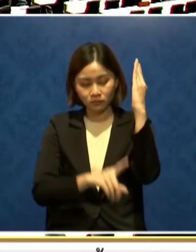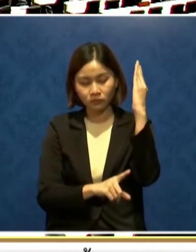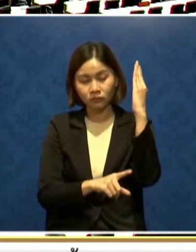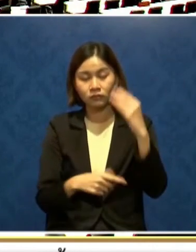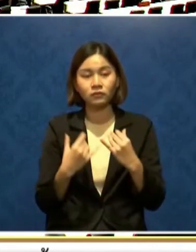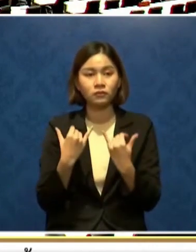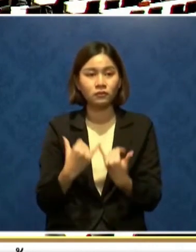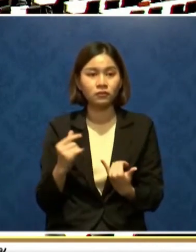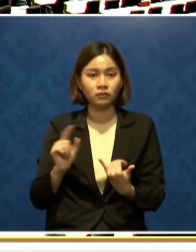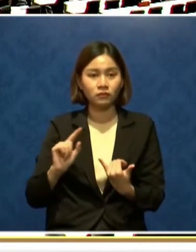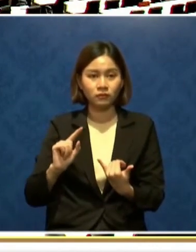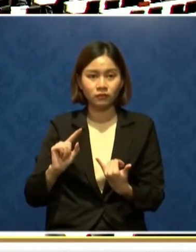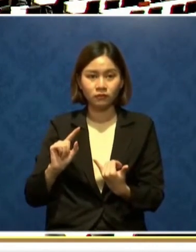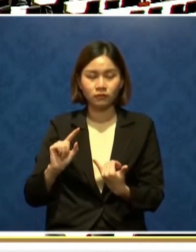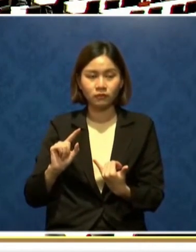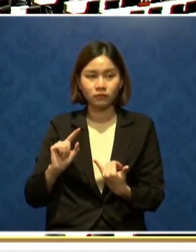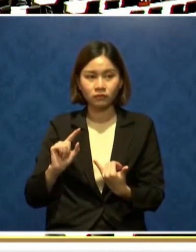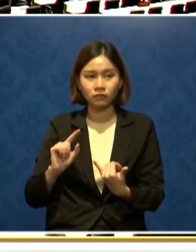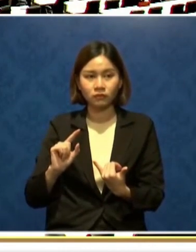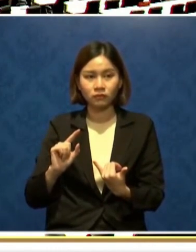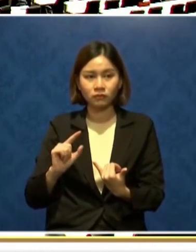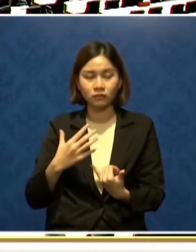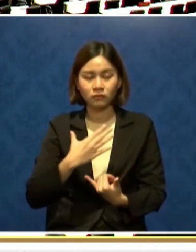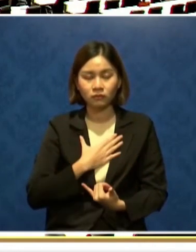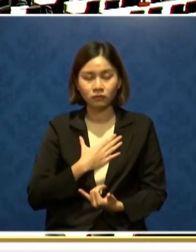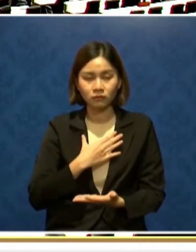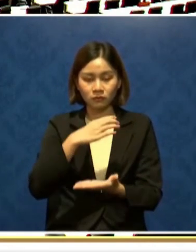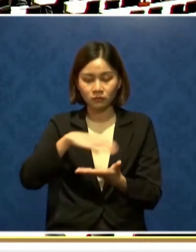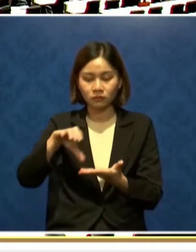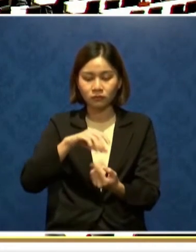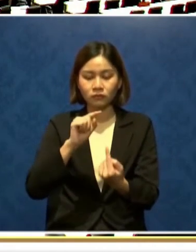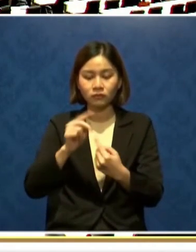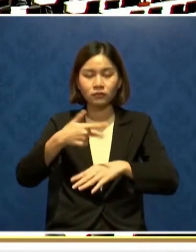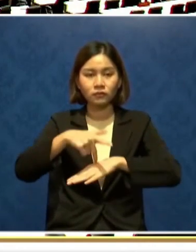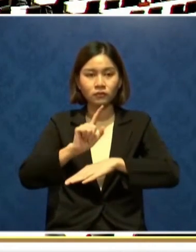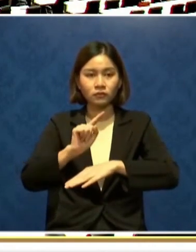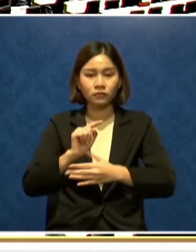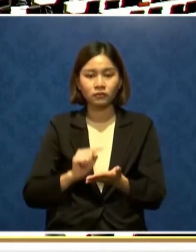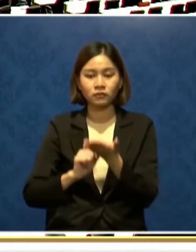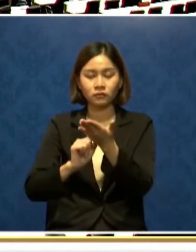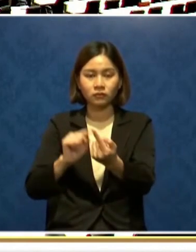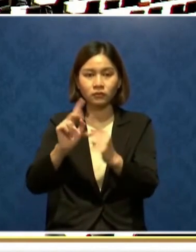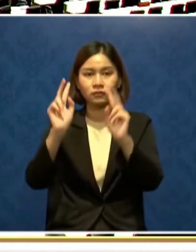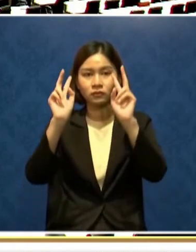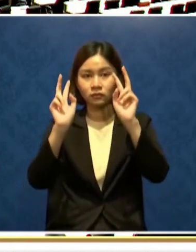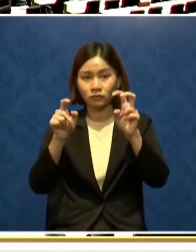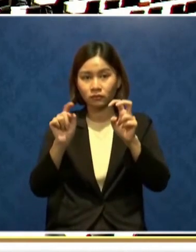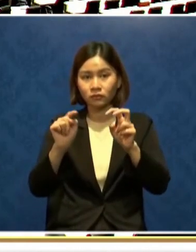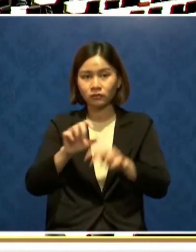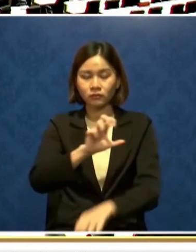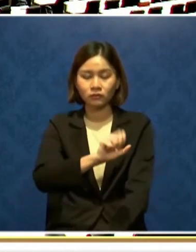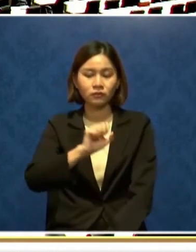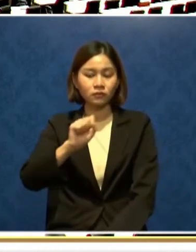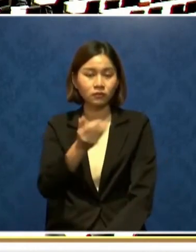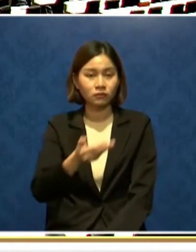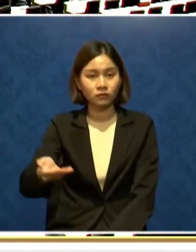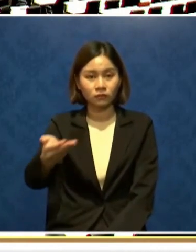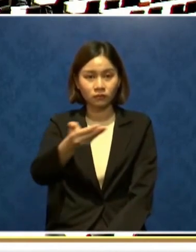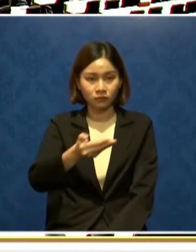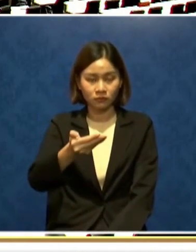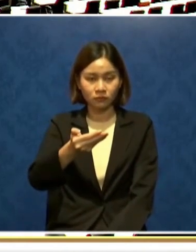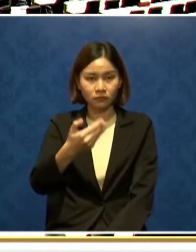วันนี้นะครับผมเองนั้นจากดำเรียนท่านประธานนะครับในเรื่องของการยื่นญัตติขอให้สภาผู้แทนราษฎร